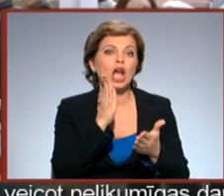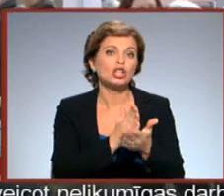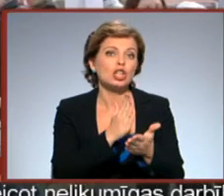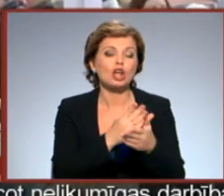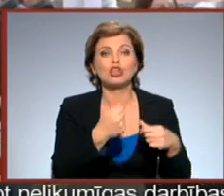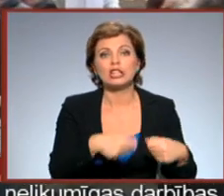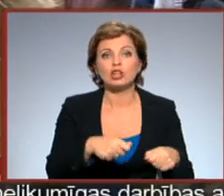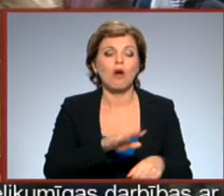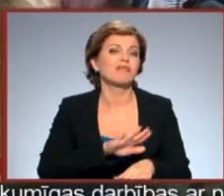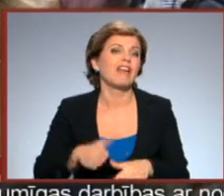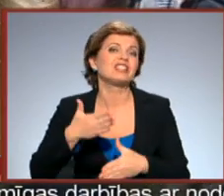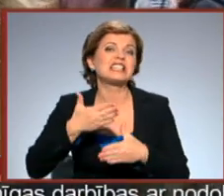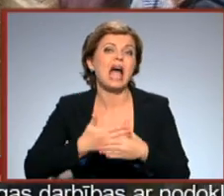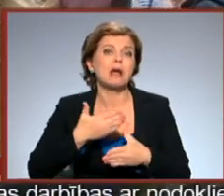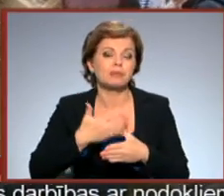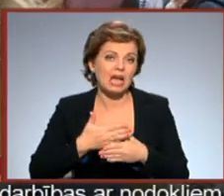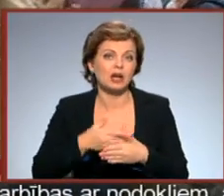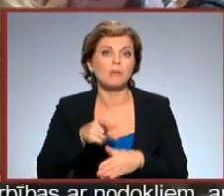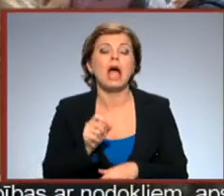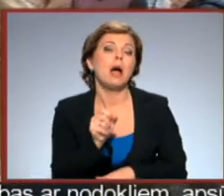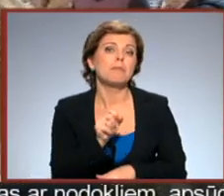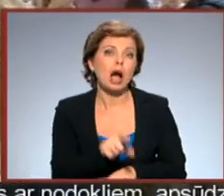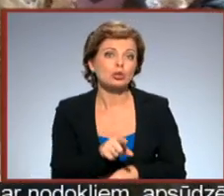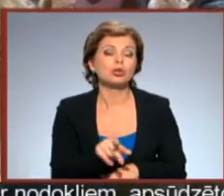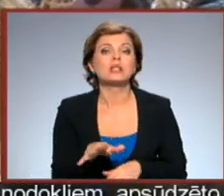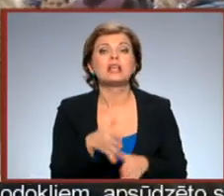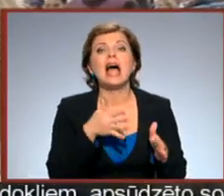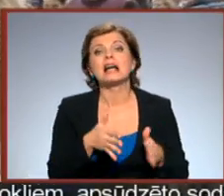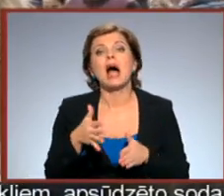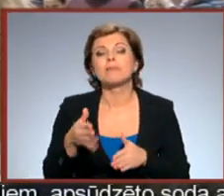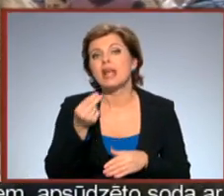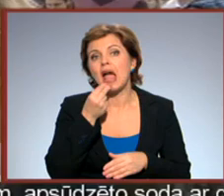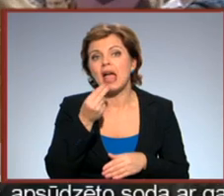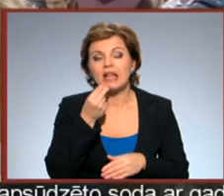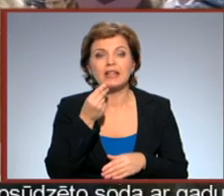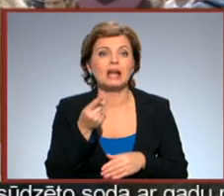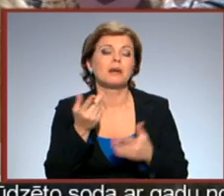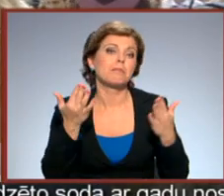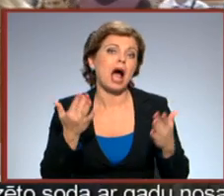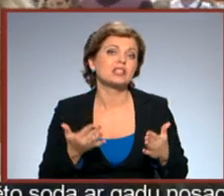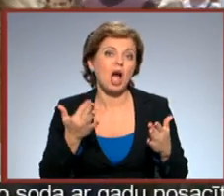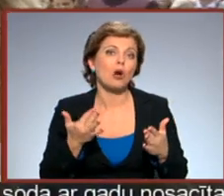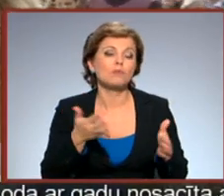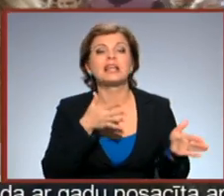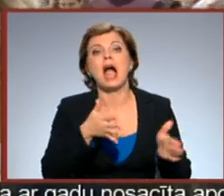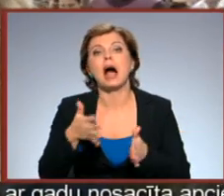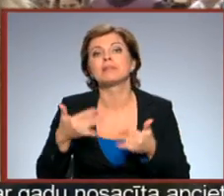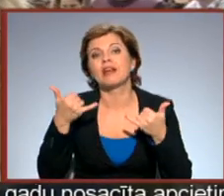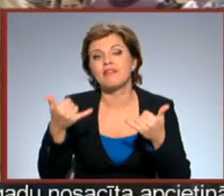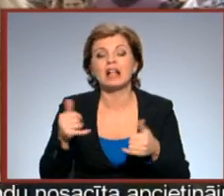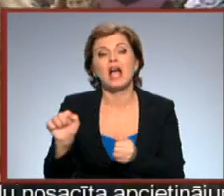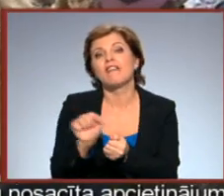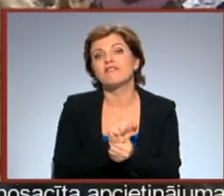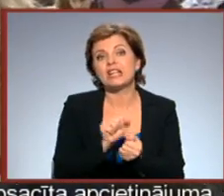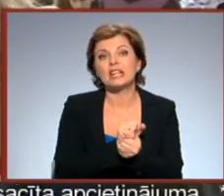tirgot nevis starpniekiem. Lielpasūtījums ir kampaņas personīga ēdienas atklāšanas pasākums, un tā kampaņa ir veltīta vidē